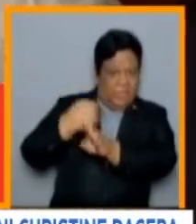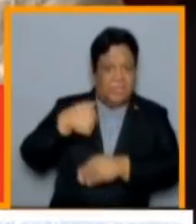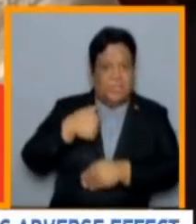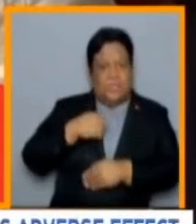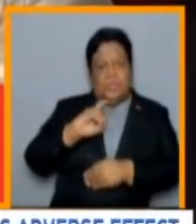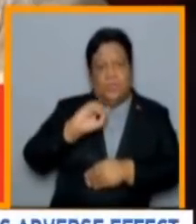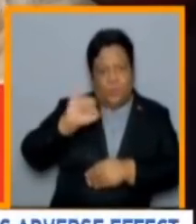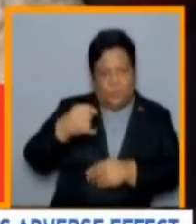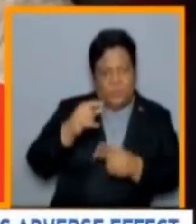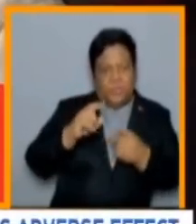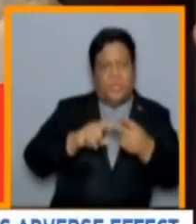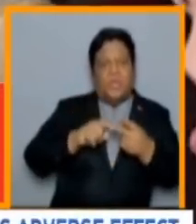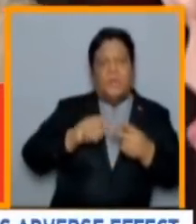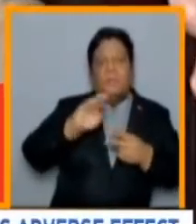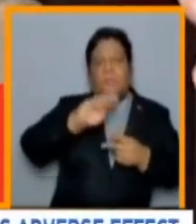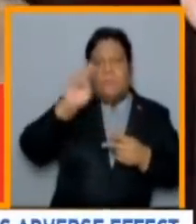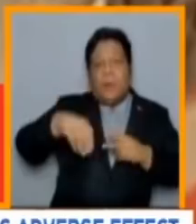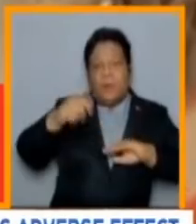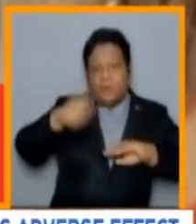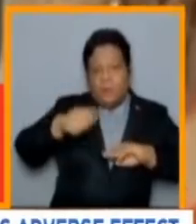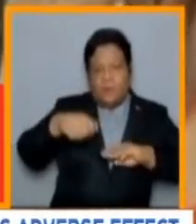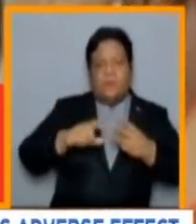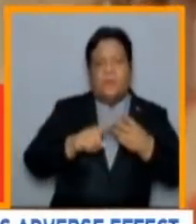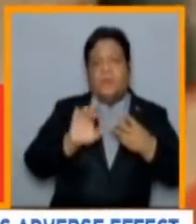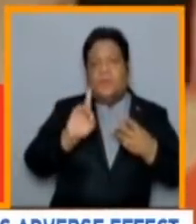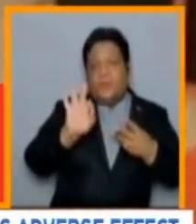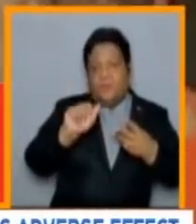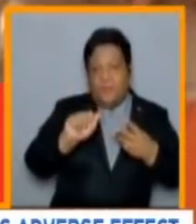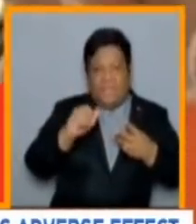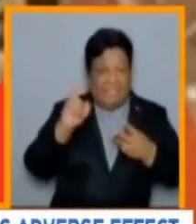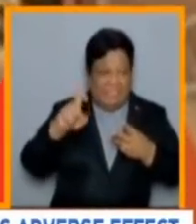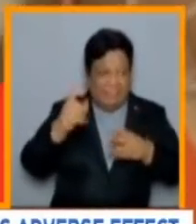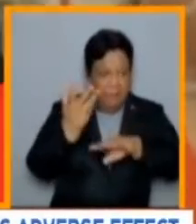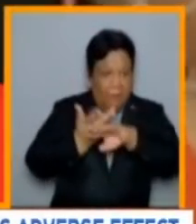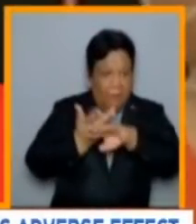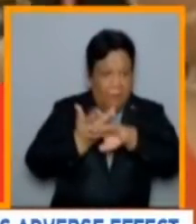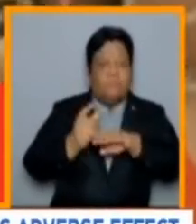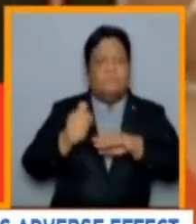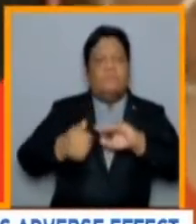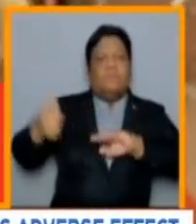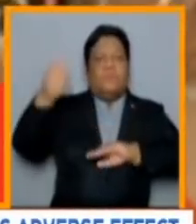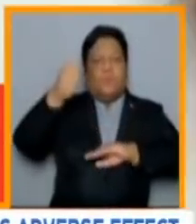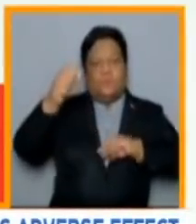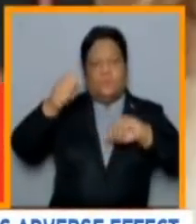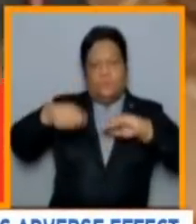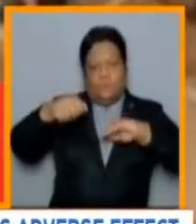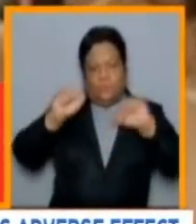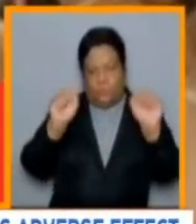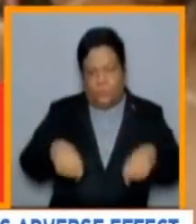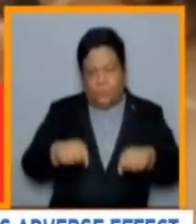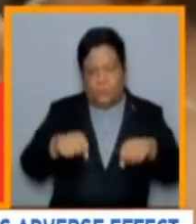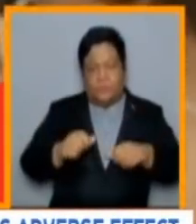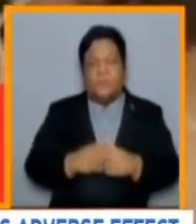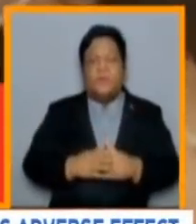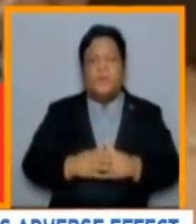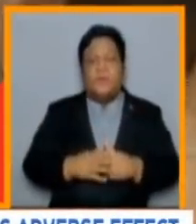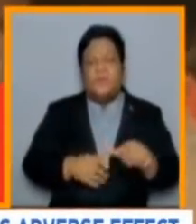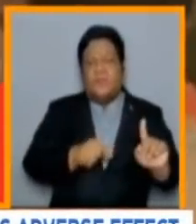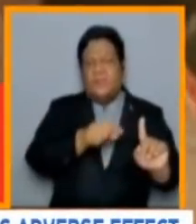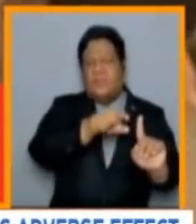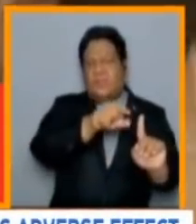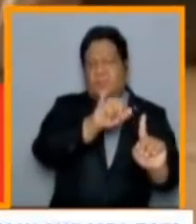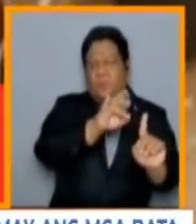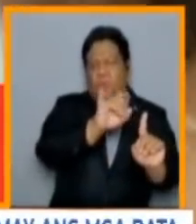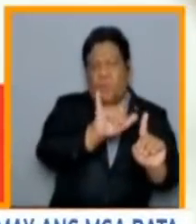kung may apela sa Court of Appeals at Korte Suprema. Kwestiyon ng kampo ni Quiboloy ang timing ng paglalabas ng wanted